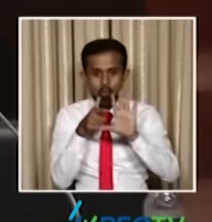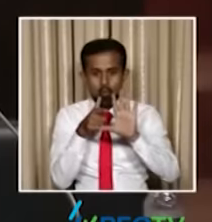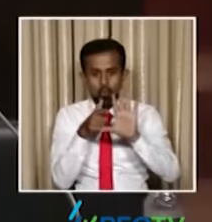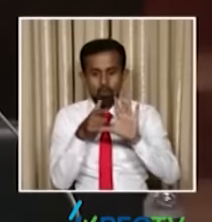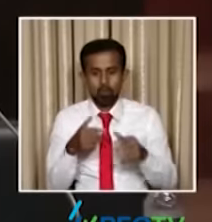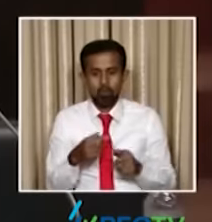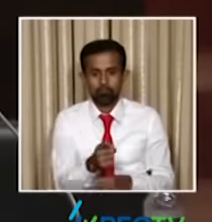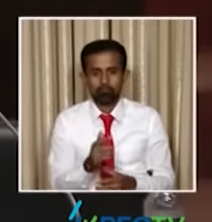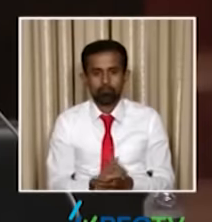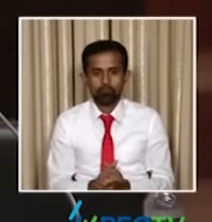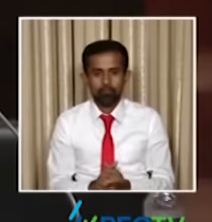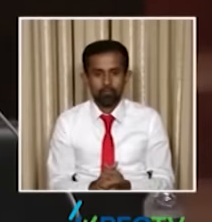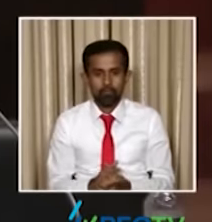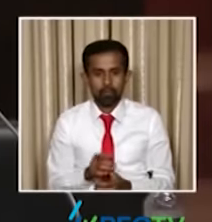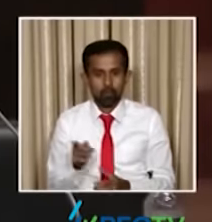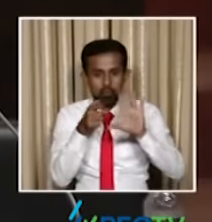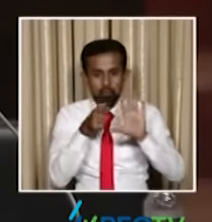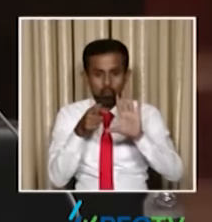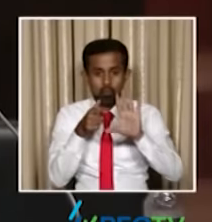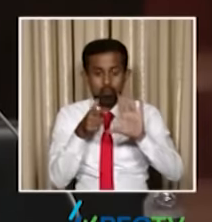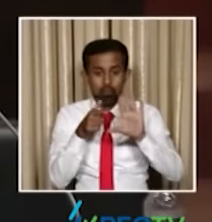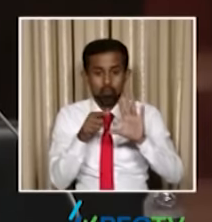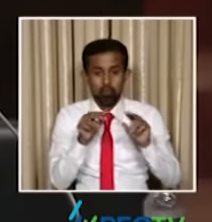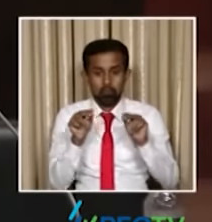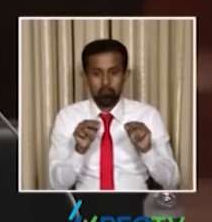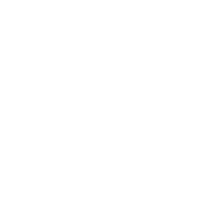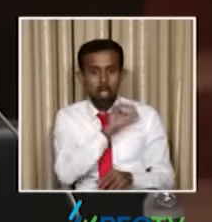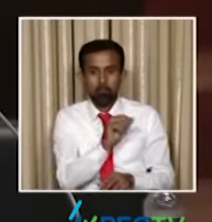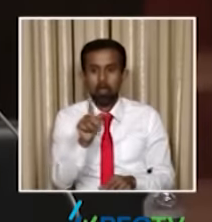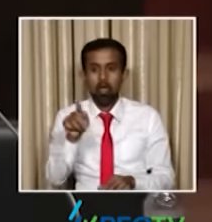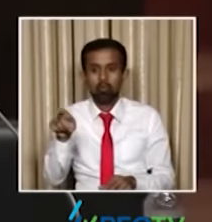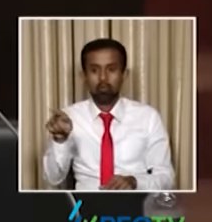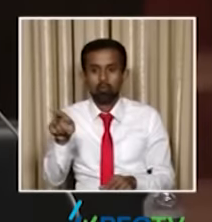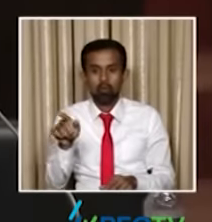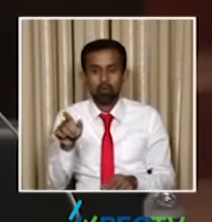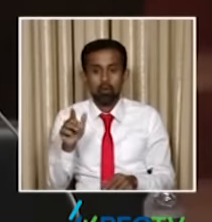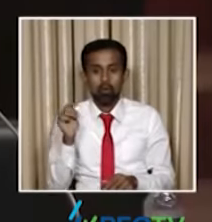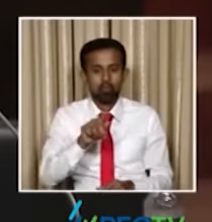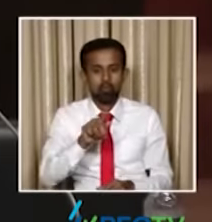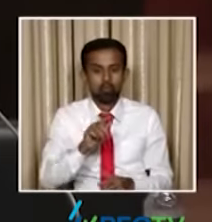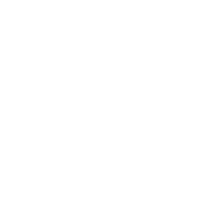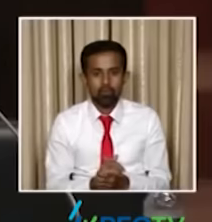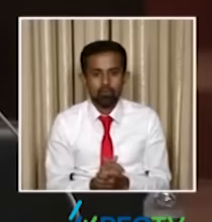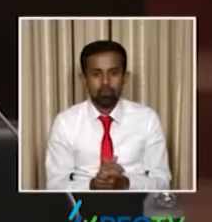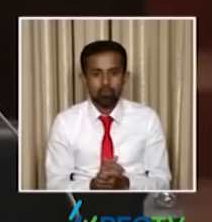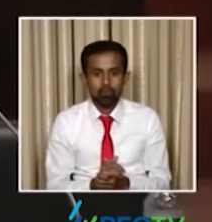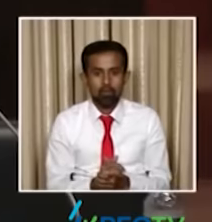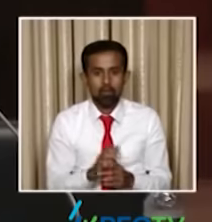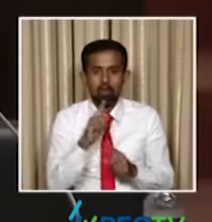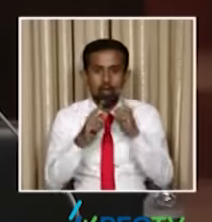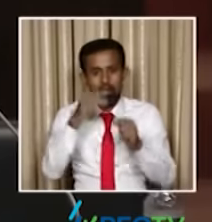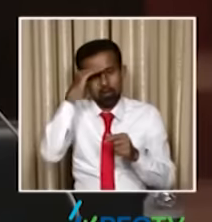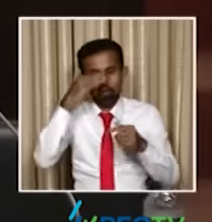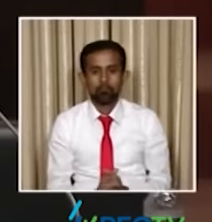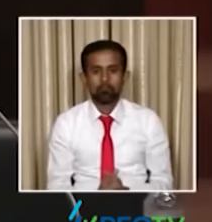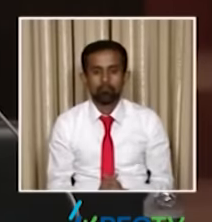අපි කතානායකතුමාට කිව්වා මේ වීඩියෝ ටේප් එක බලලා කවුද පරිසවතට පාවිච්චි කරුවේ කවුද හෑන්ඩ් බෑග් එකෙන් ගැහුවේ කියලා කතානායකතුමාටම